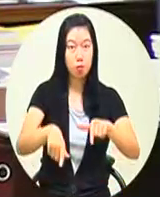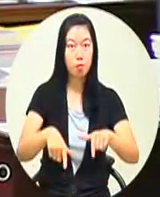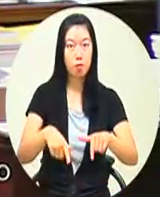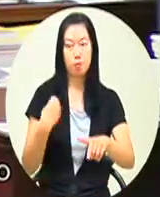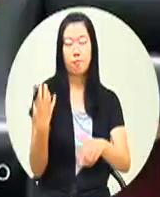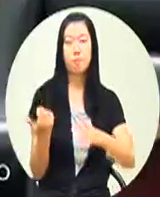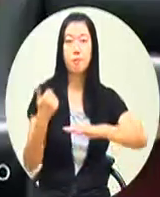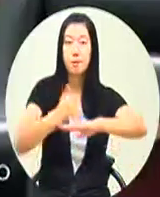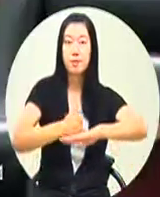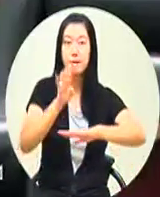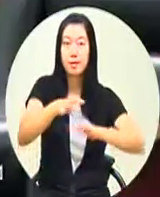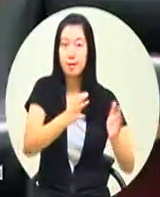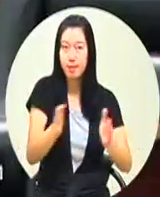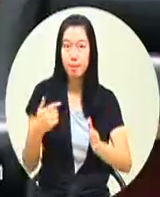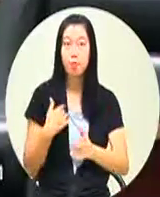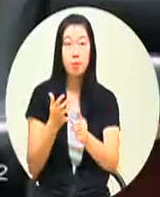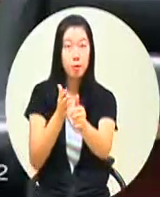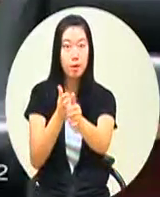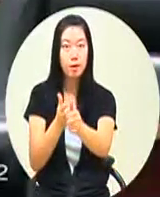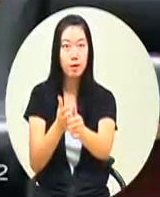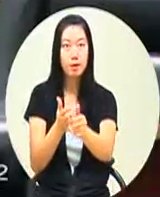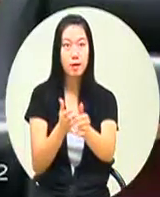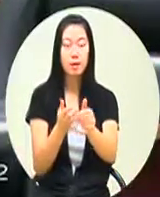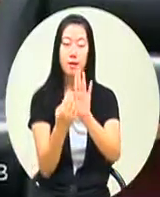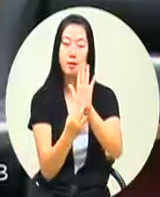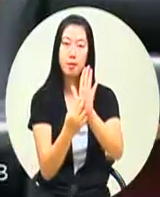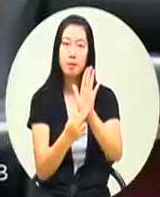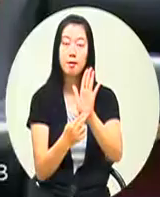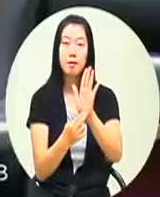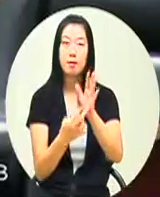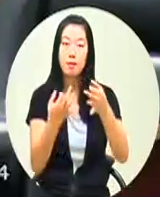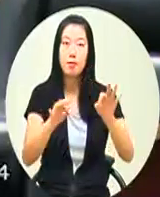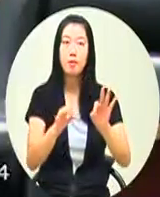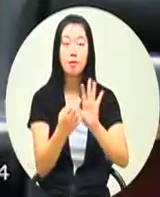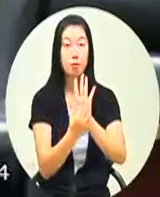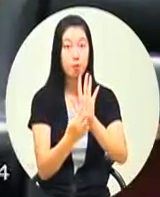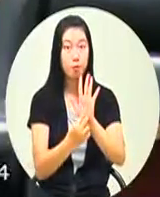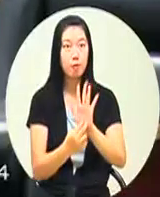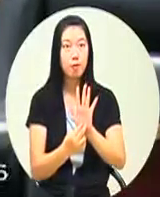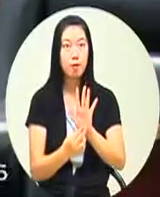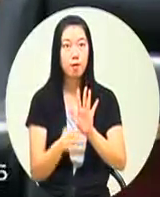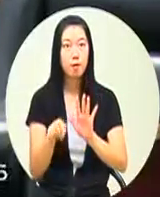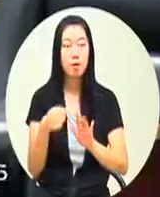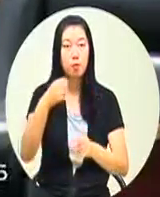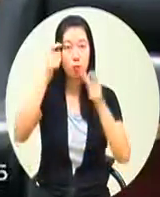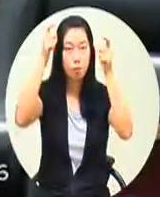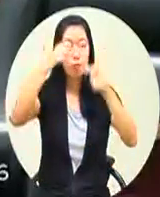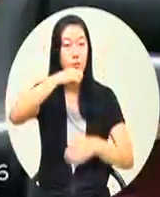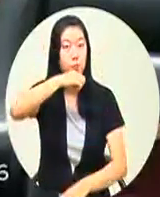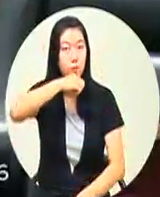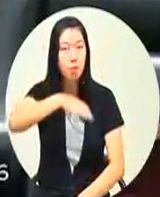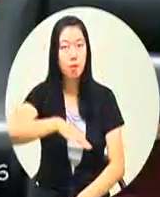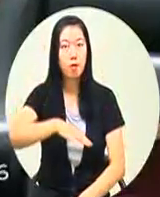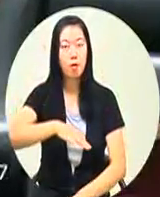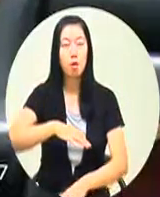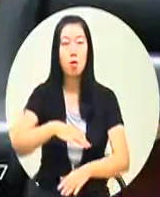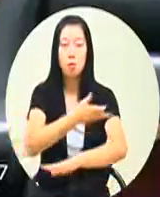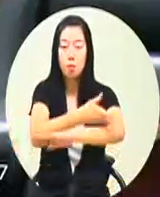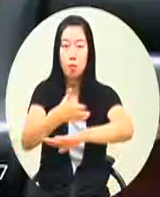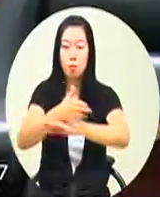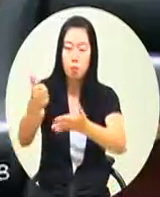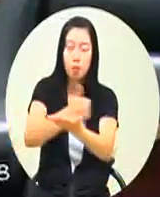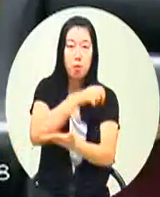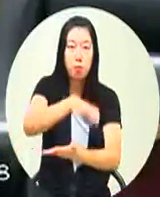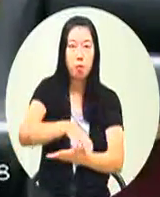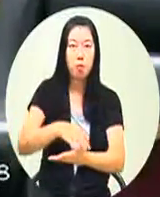的经理，我想请你简单讲一下，我们从高屏溪里引来的原水是不是要从源